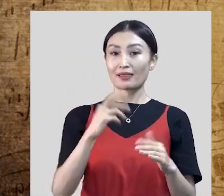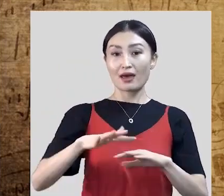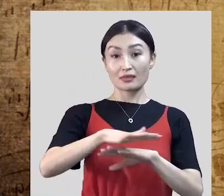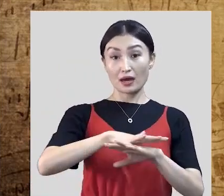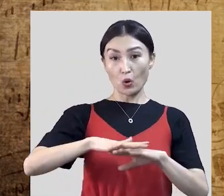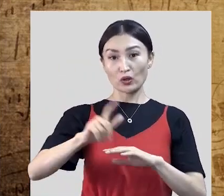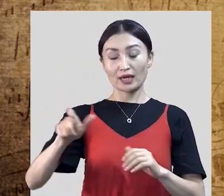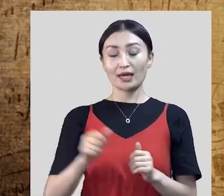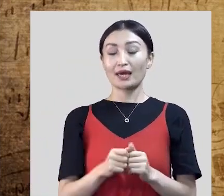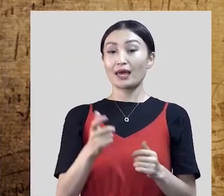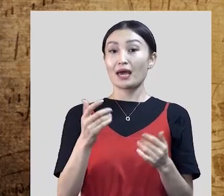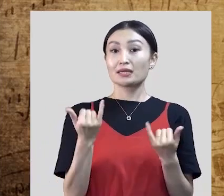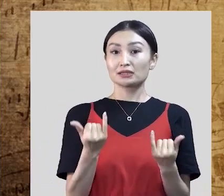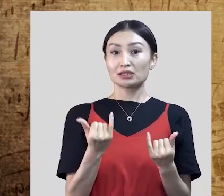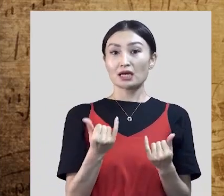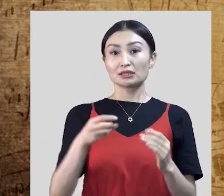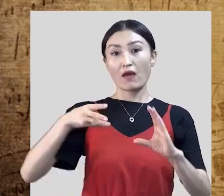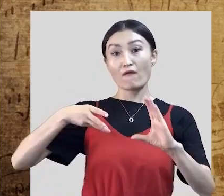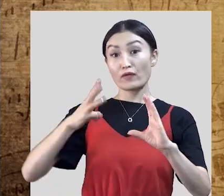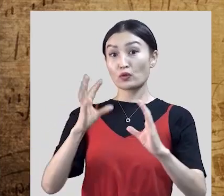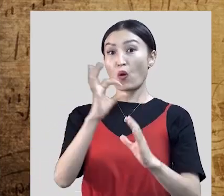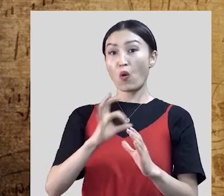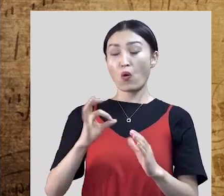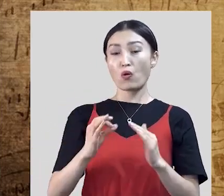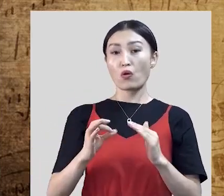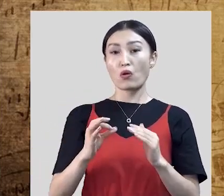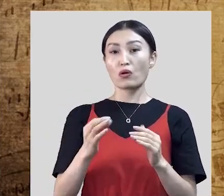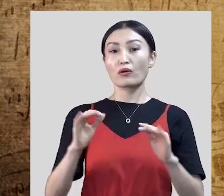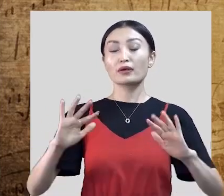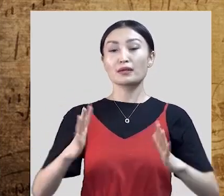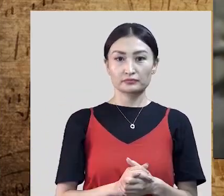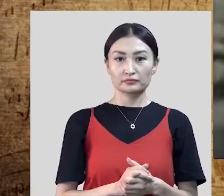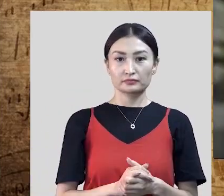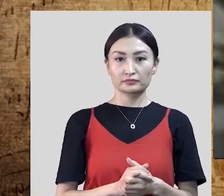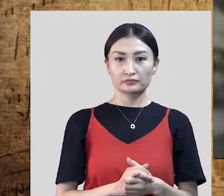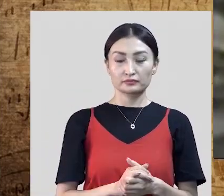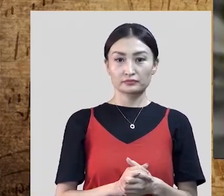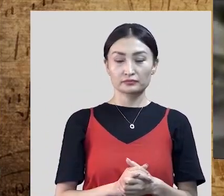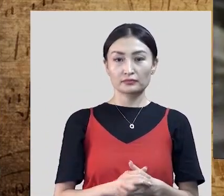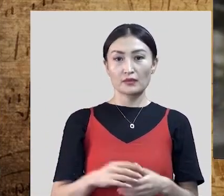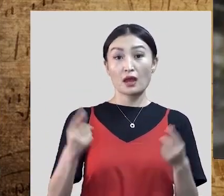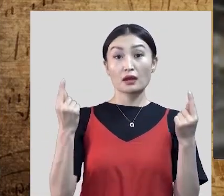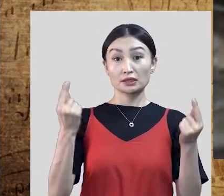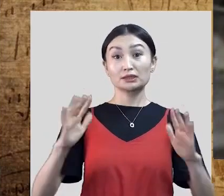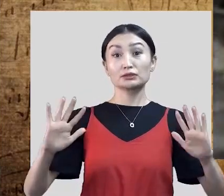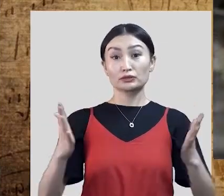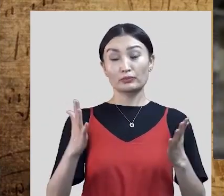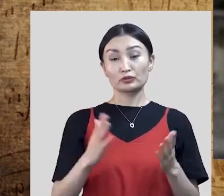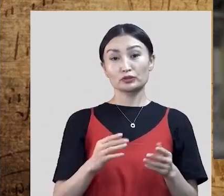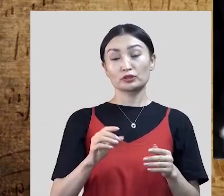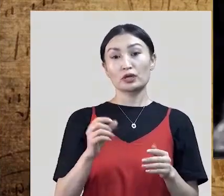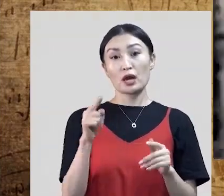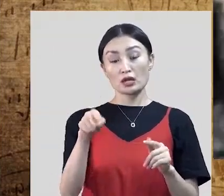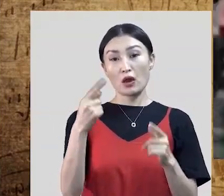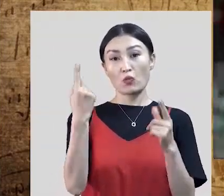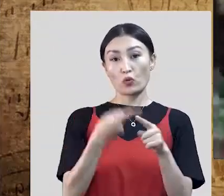народа. Сейчас у нас видеофрагмент о давно минувших событиях. Грандиозные события предшествовали